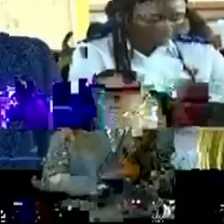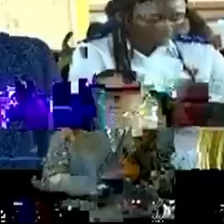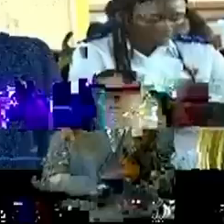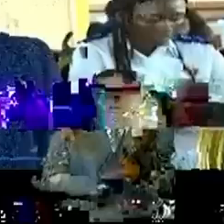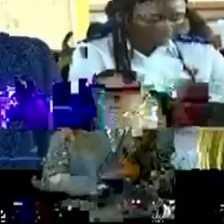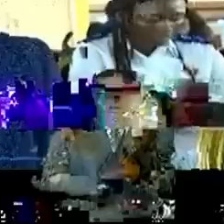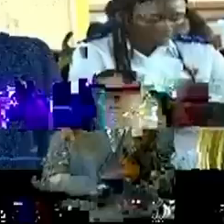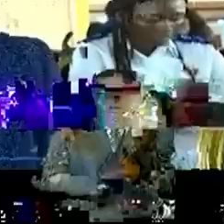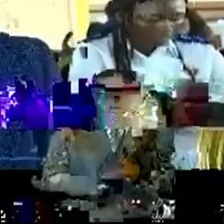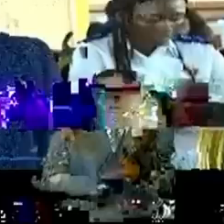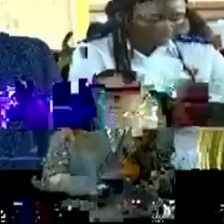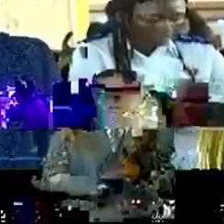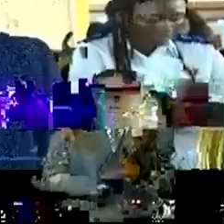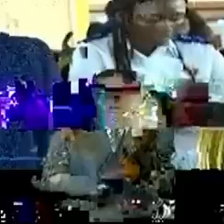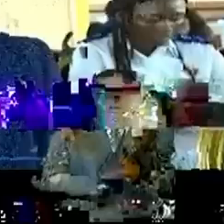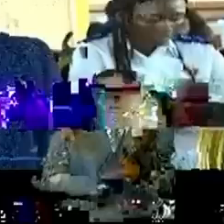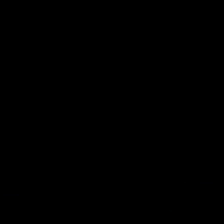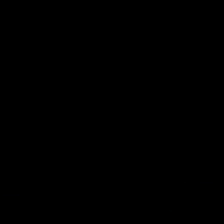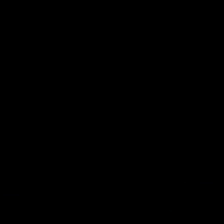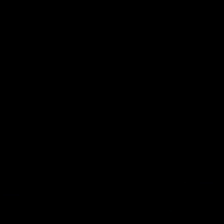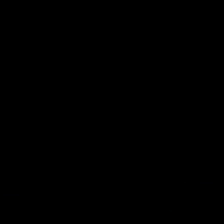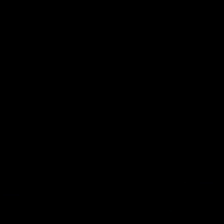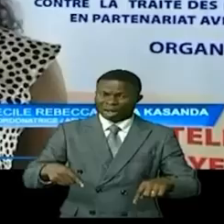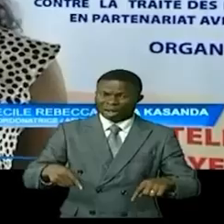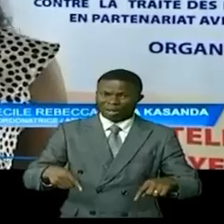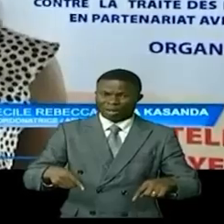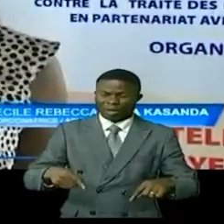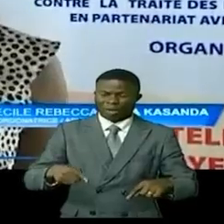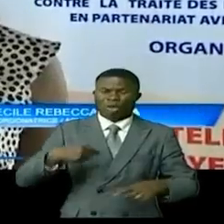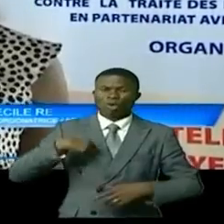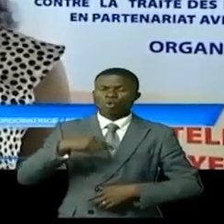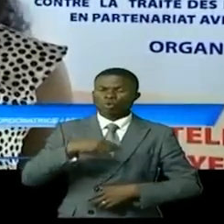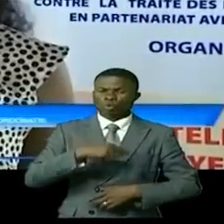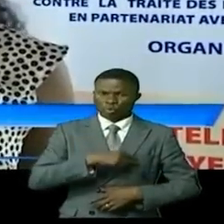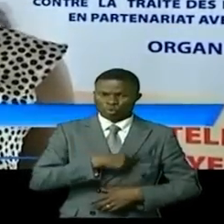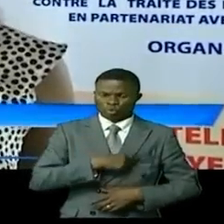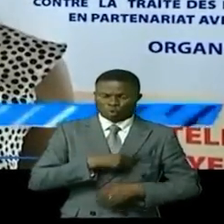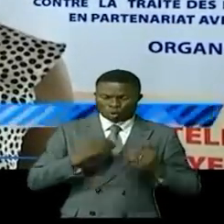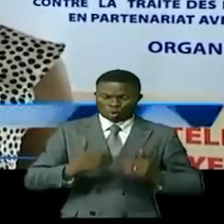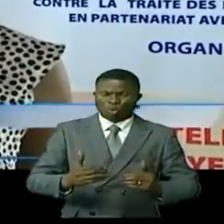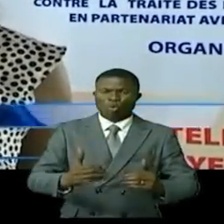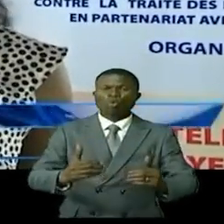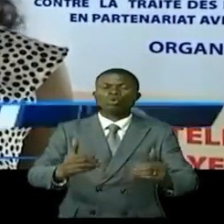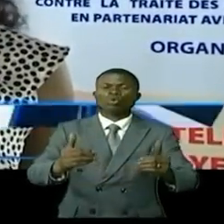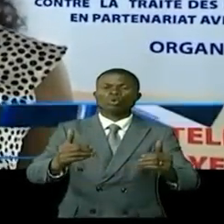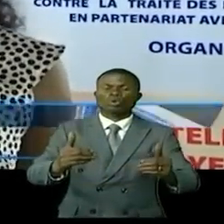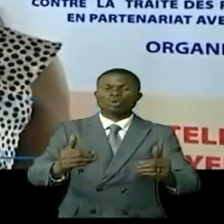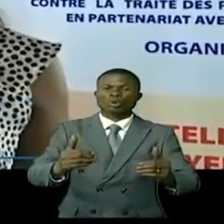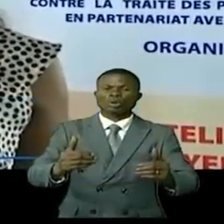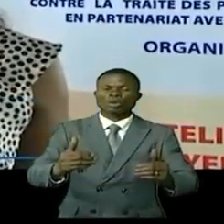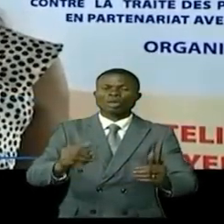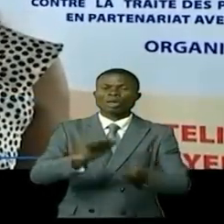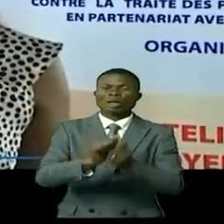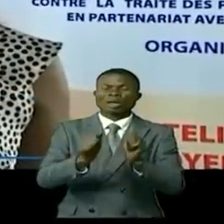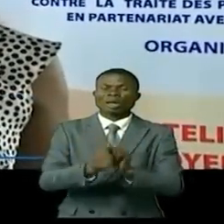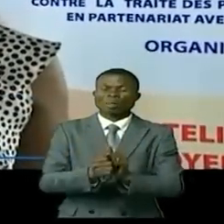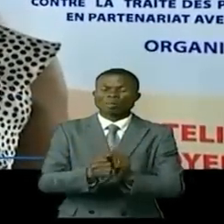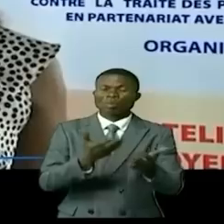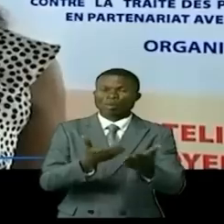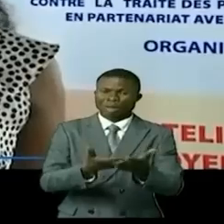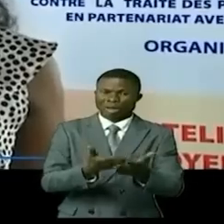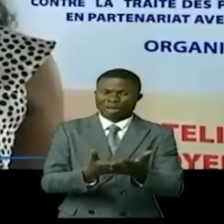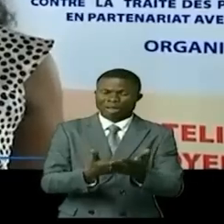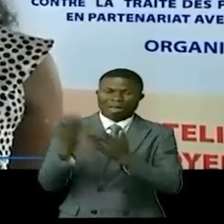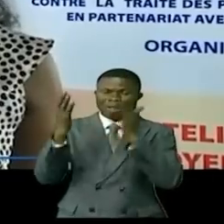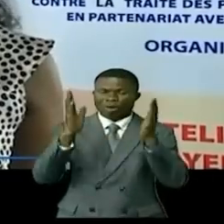que lorsque on va poursuivre les trafiquants, qu'il n'y ait pas